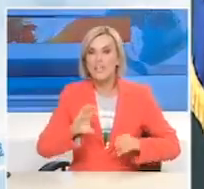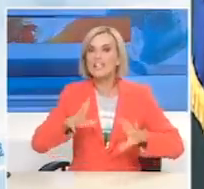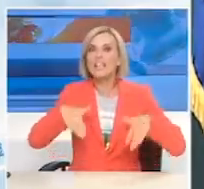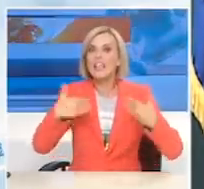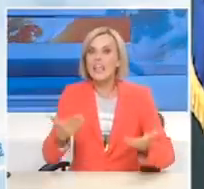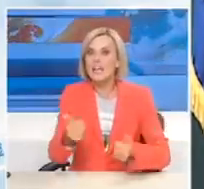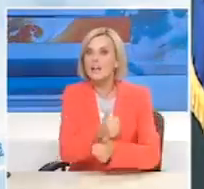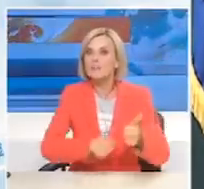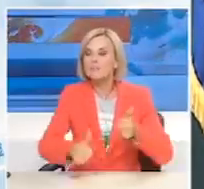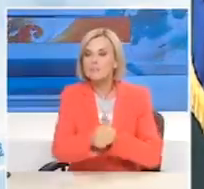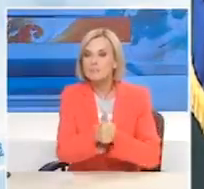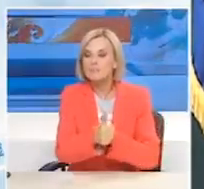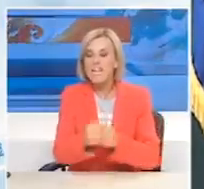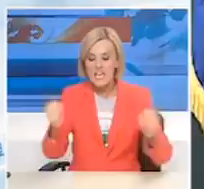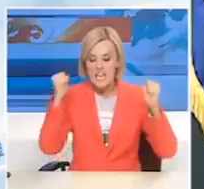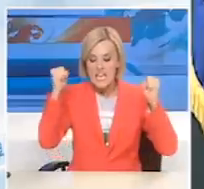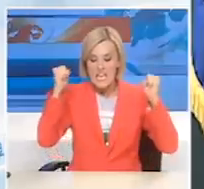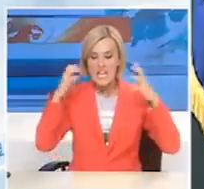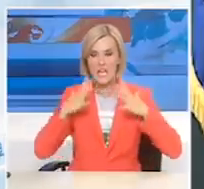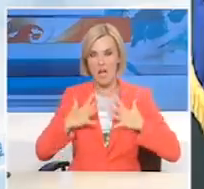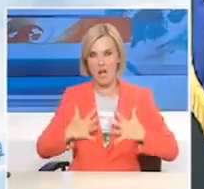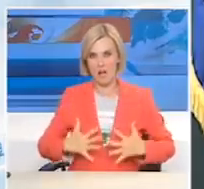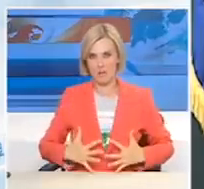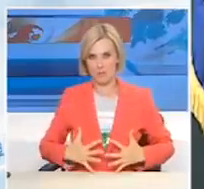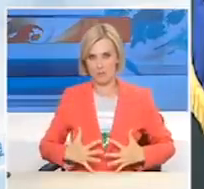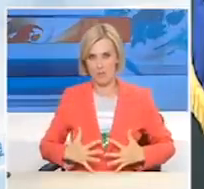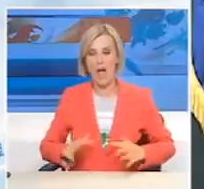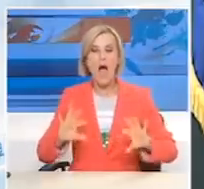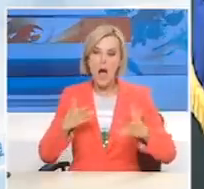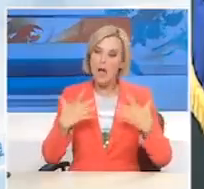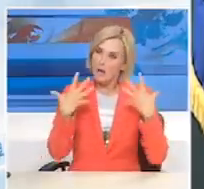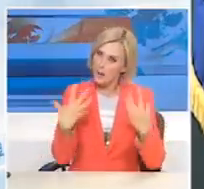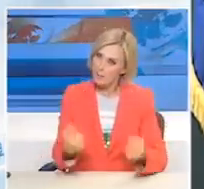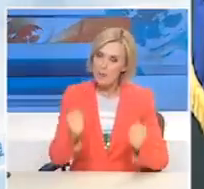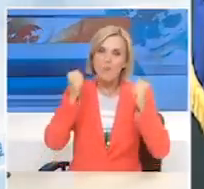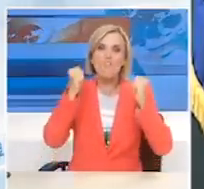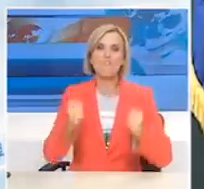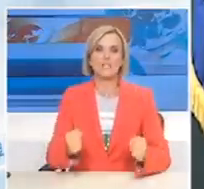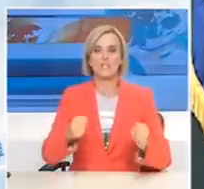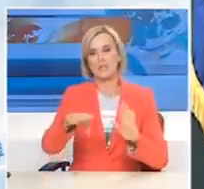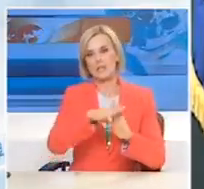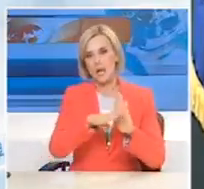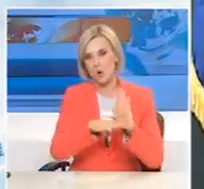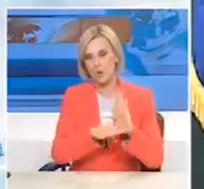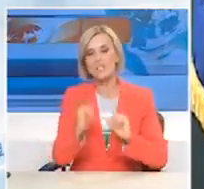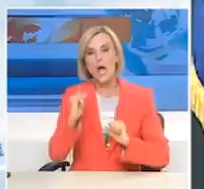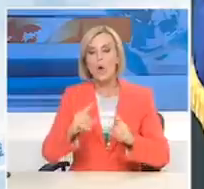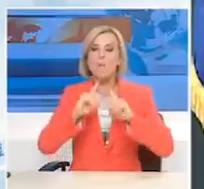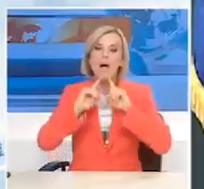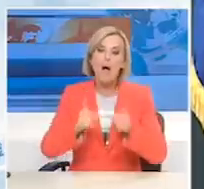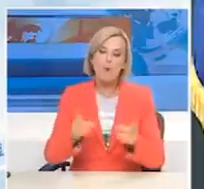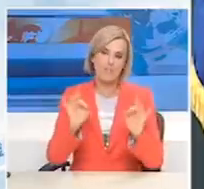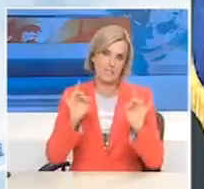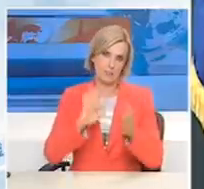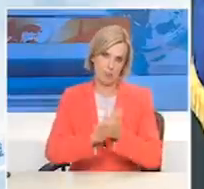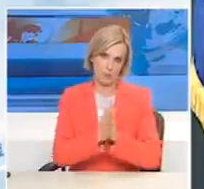κυκλοφορία του ιού και μετά να αρχίσουμε να συζητάμε για τα υπόλοιπα. Πάντως, κάποιοι βασικοί κανόνες ήδη συζητούνται, αλλά τίποτα δεν έχει αποφασιστεί και